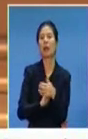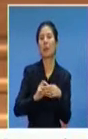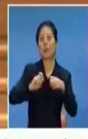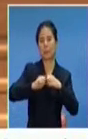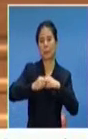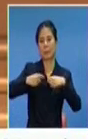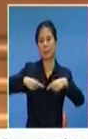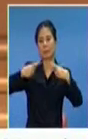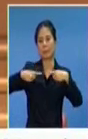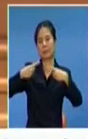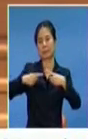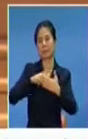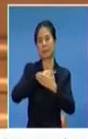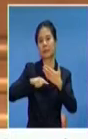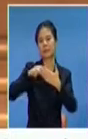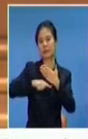แพ้การเลือกตั้ง